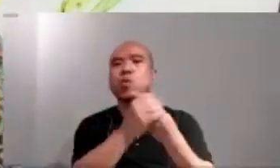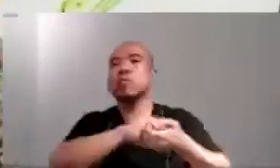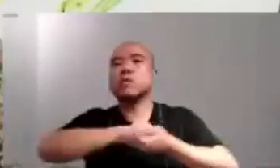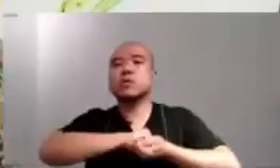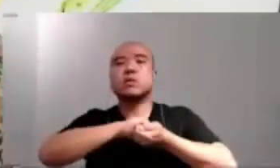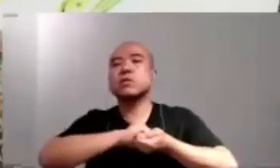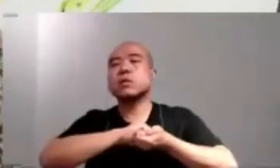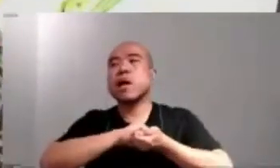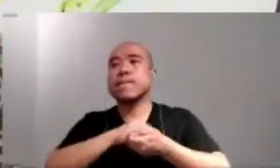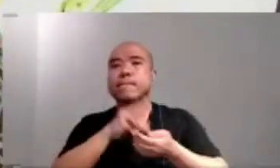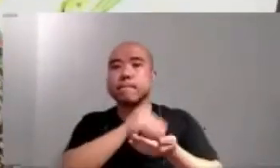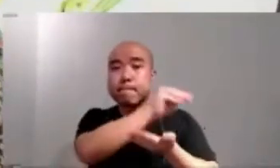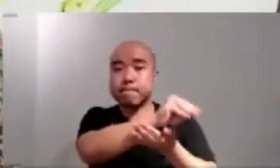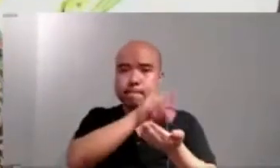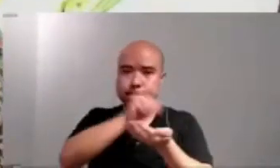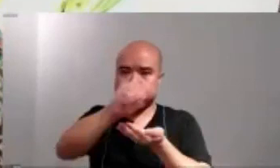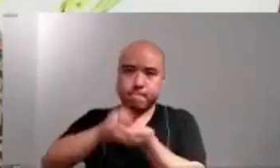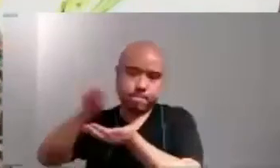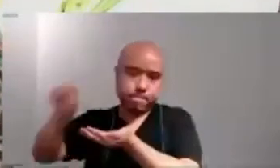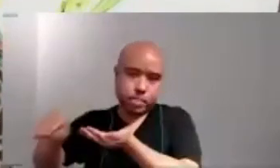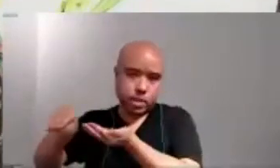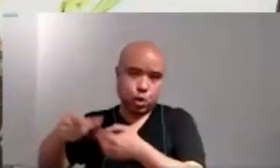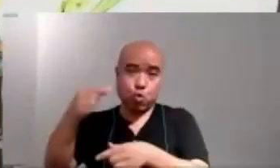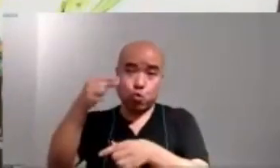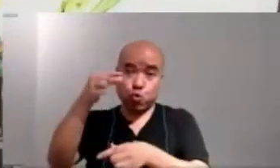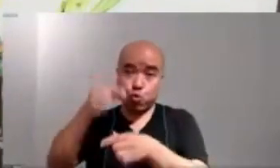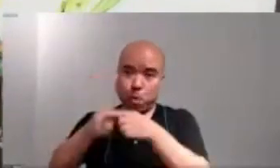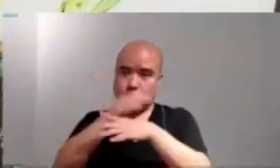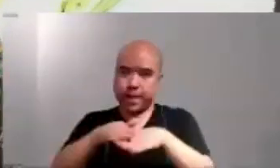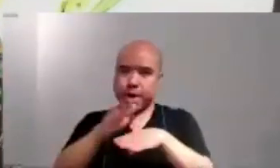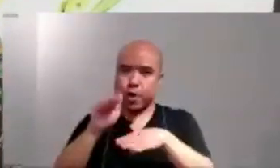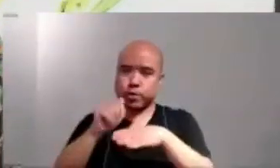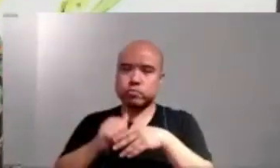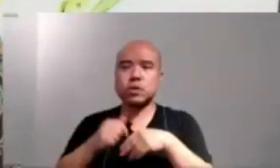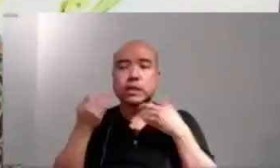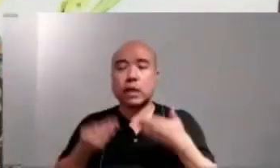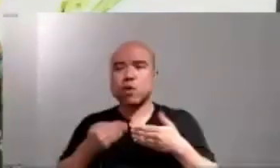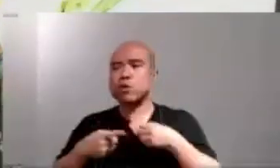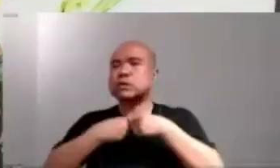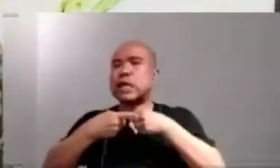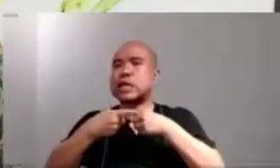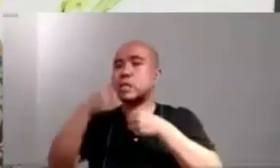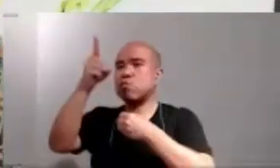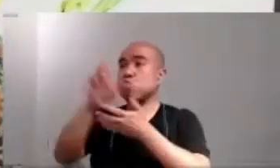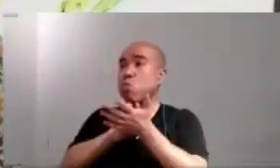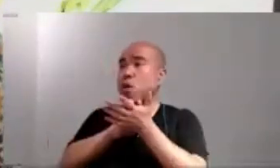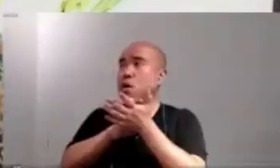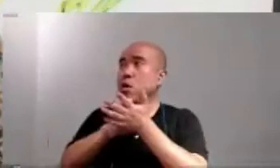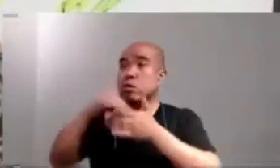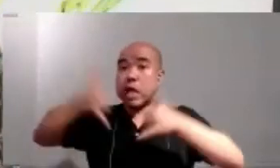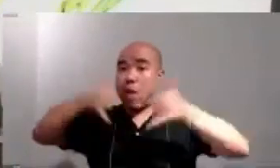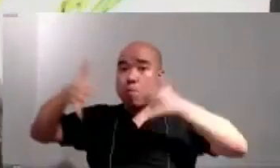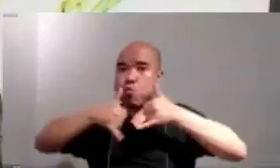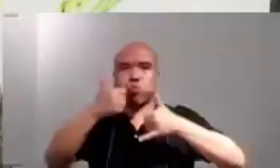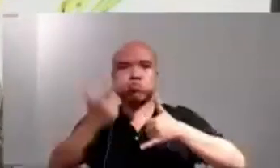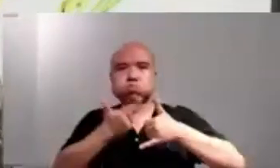配。喺今年咧，我哋係首次移師到網上舉行，反應係非常之熱烈嘅。亦都透